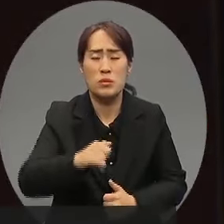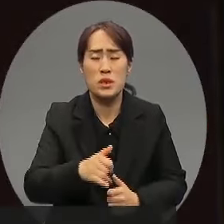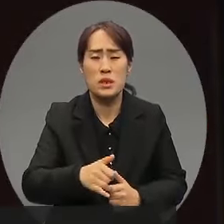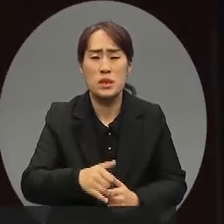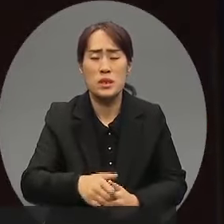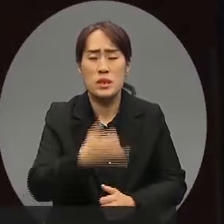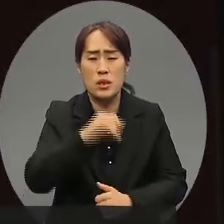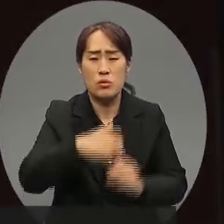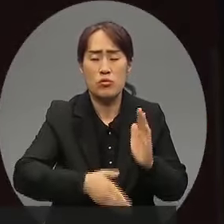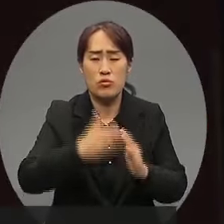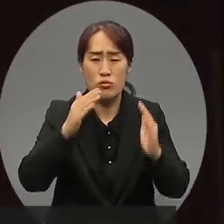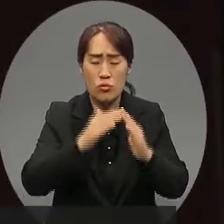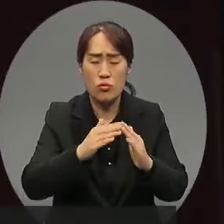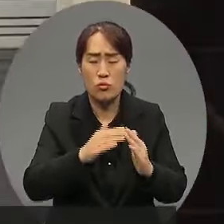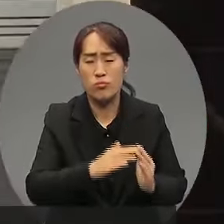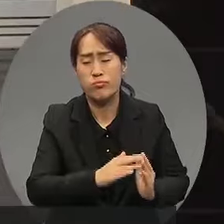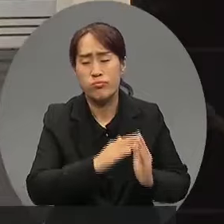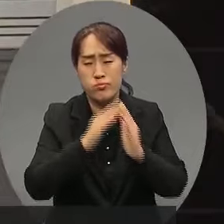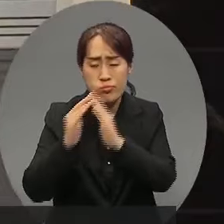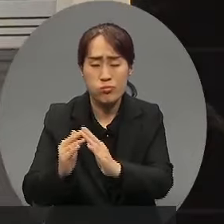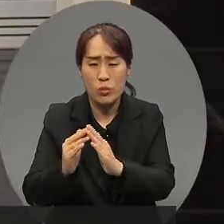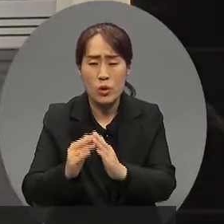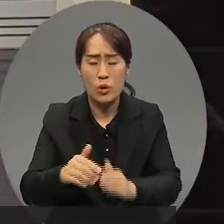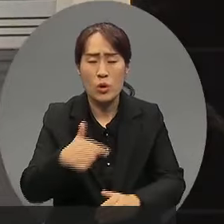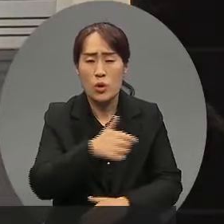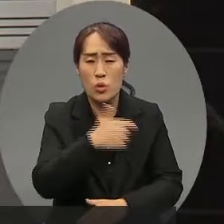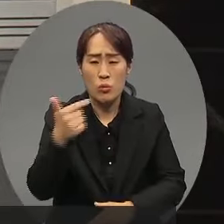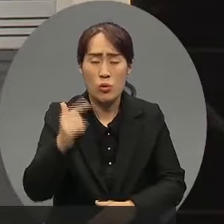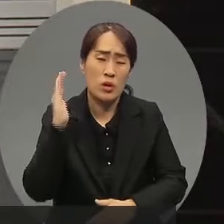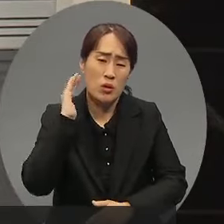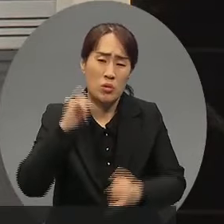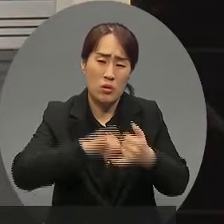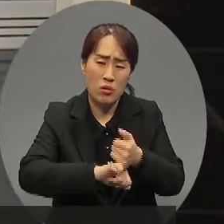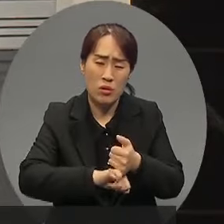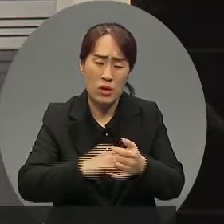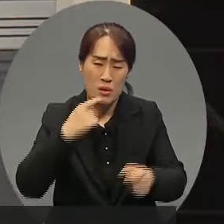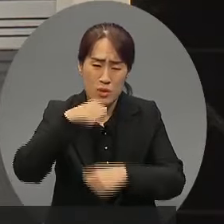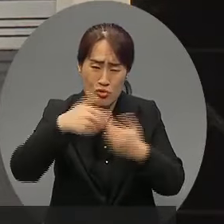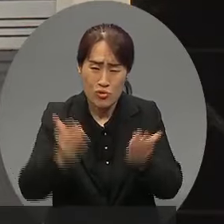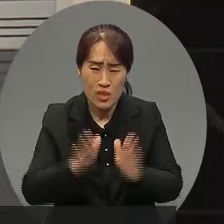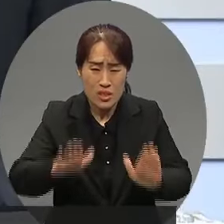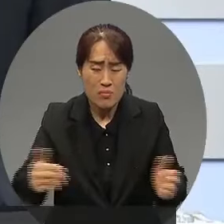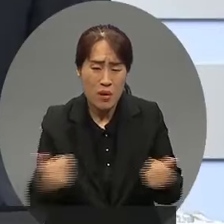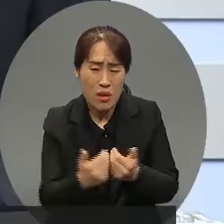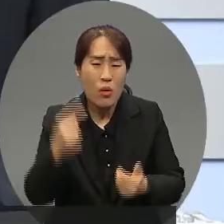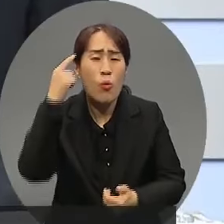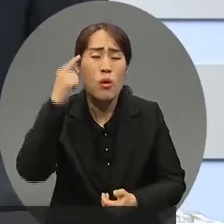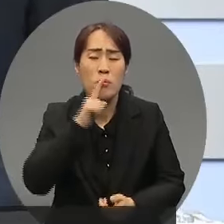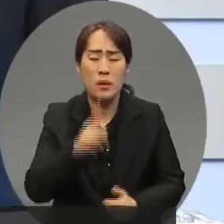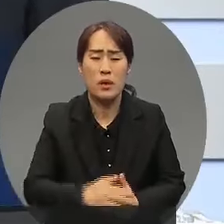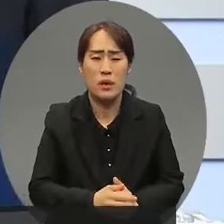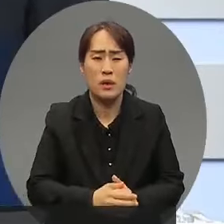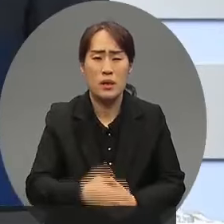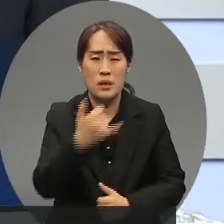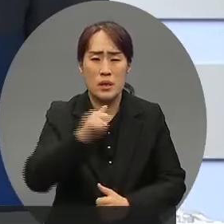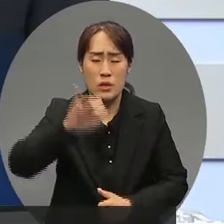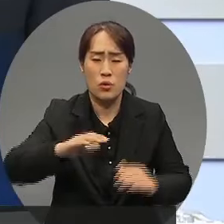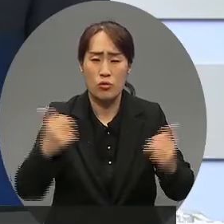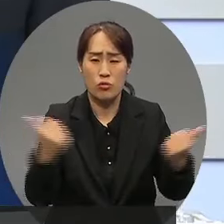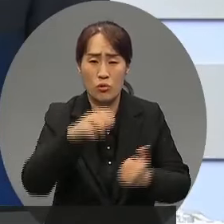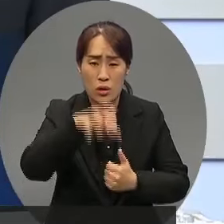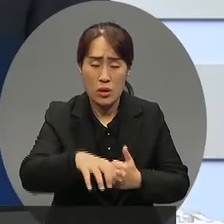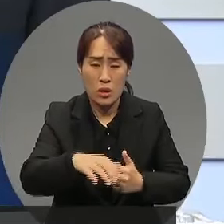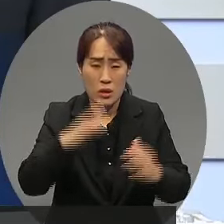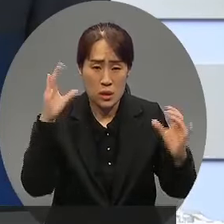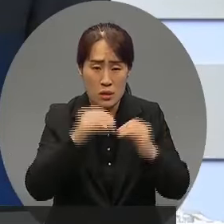이전이 노무현전대통령 공이었는데 민주당이 반대만 일삼고 있다고 말했습니다 국회의사당 반대한다